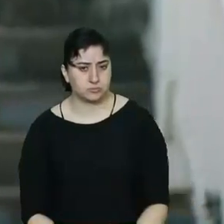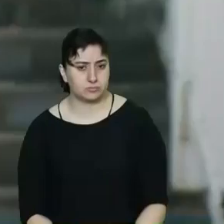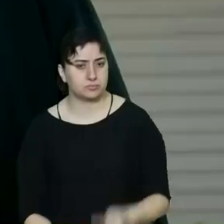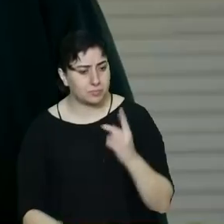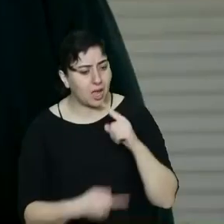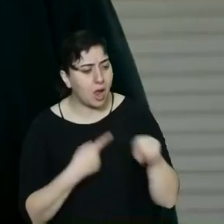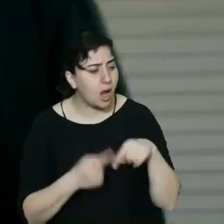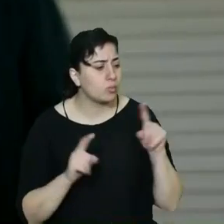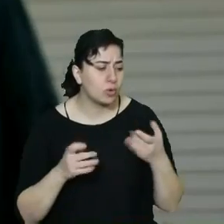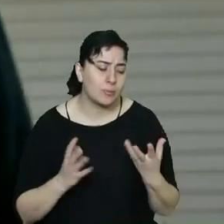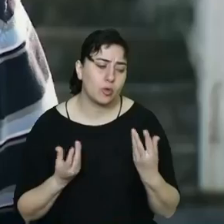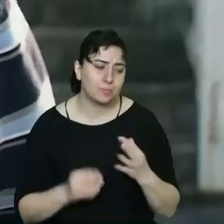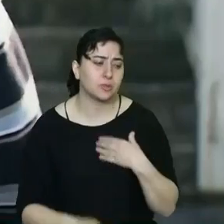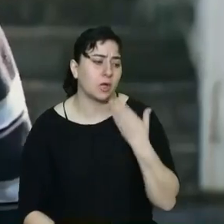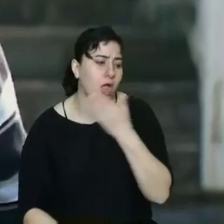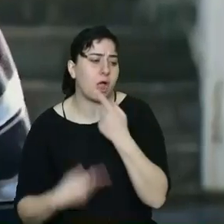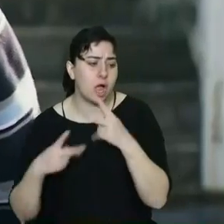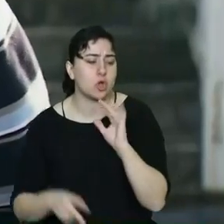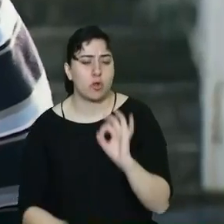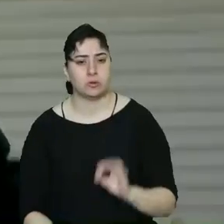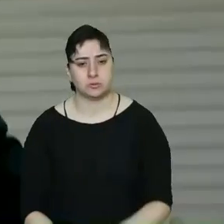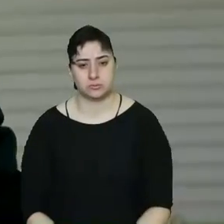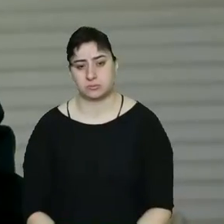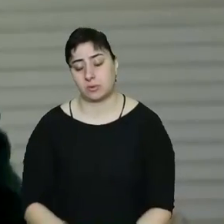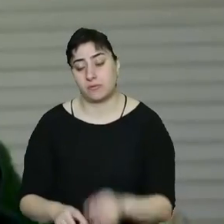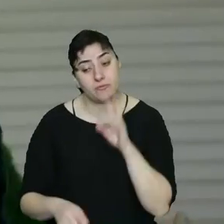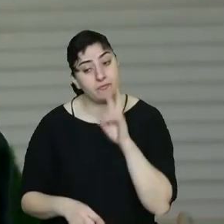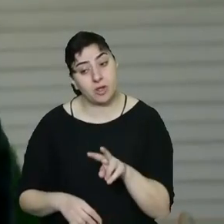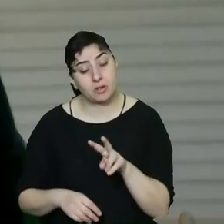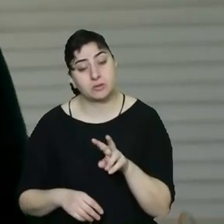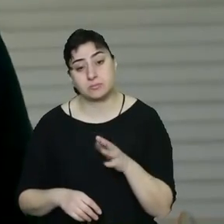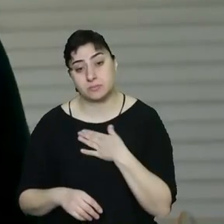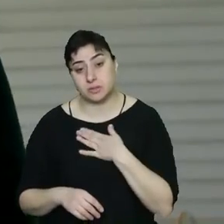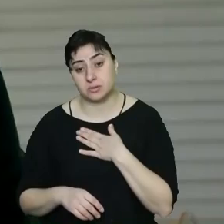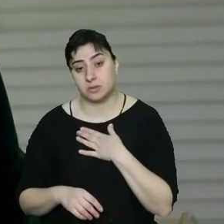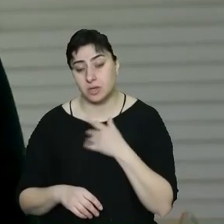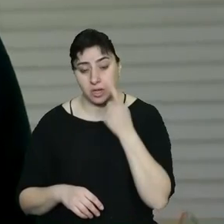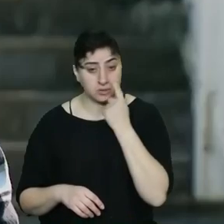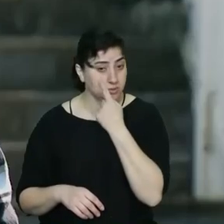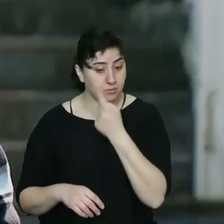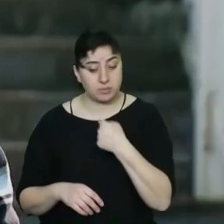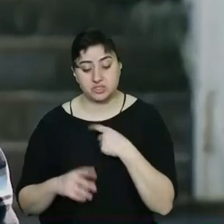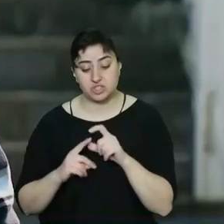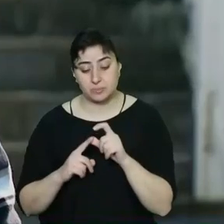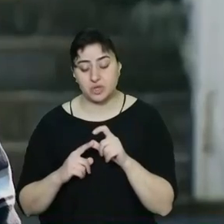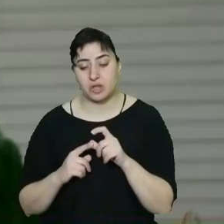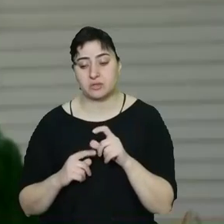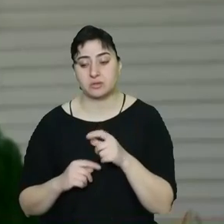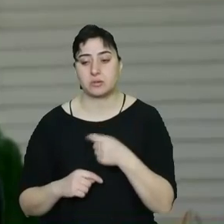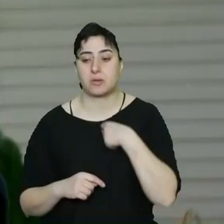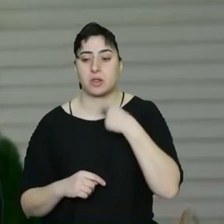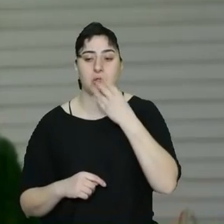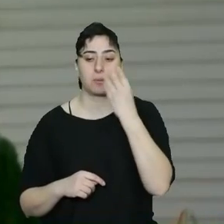daha arayalım, anası bulamazsa gider söylerik ya, Allah Allah. Vallahi enişte ben bana şapşal diyen bir papağan